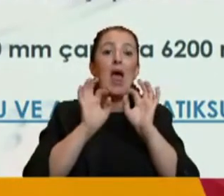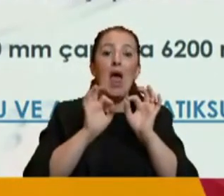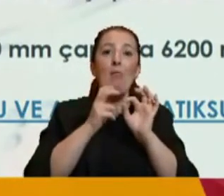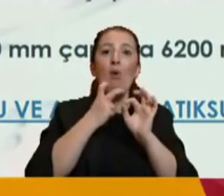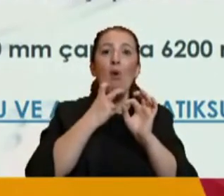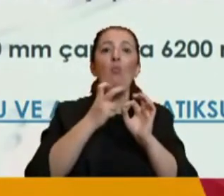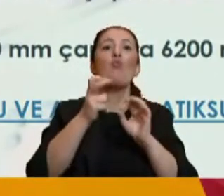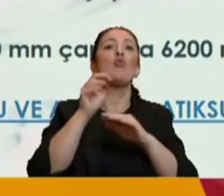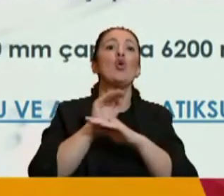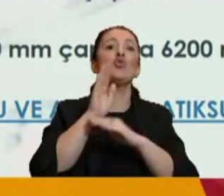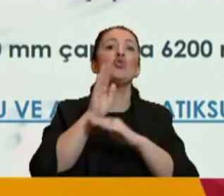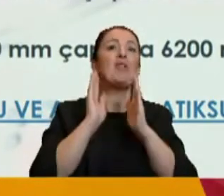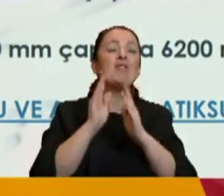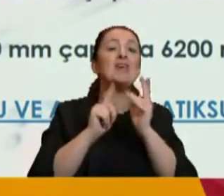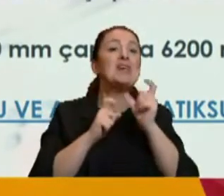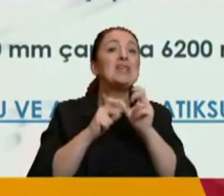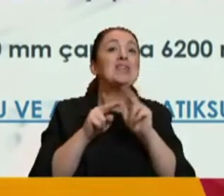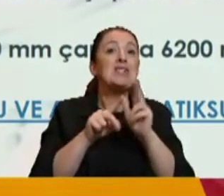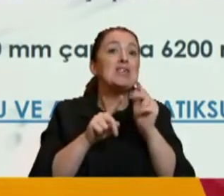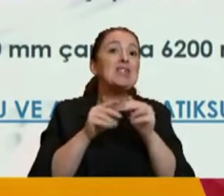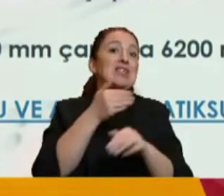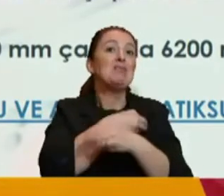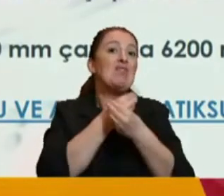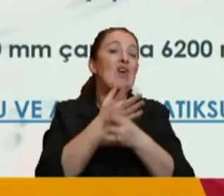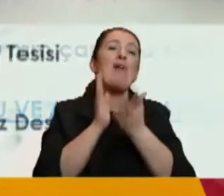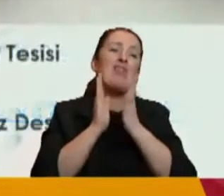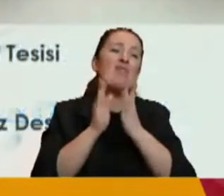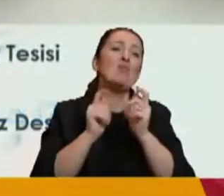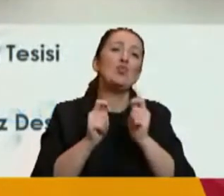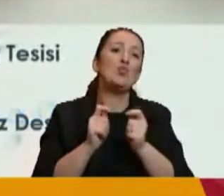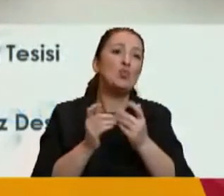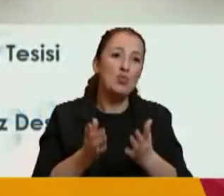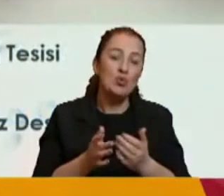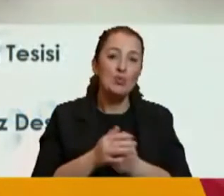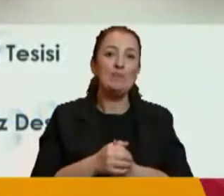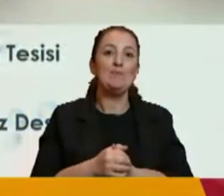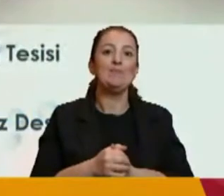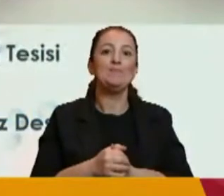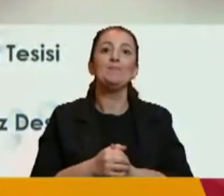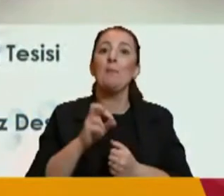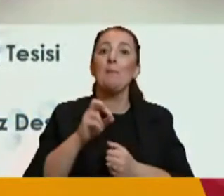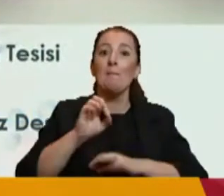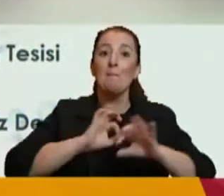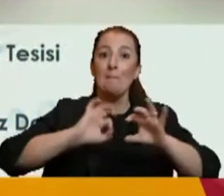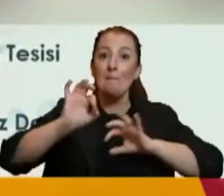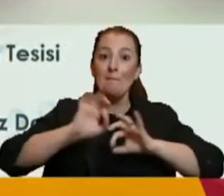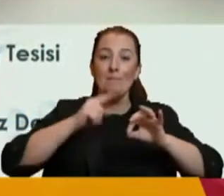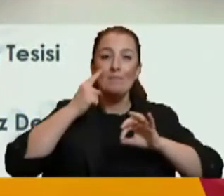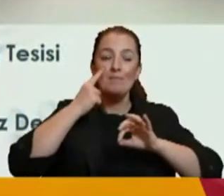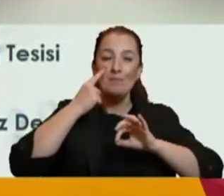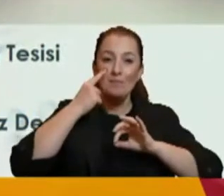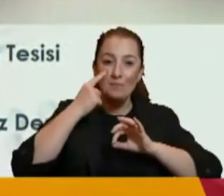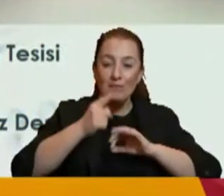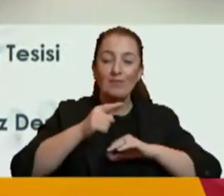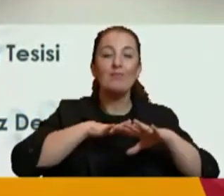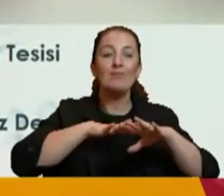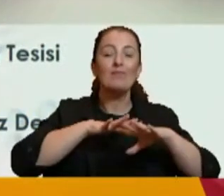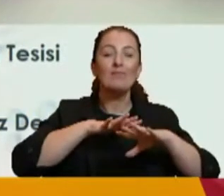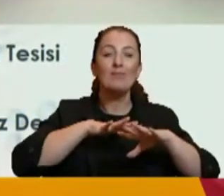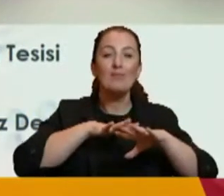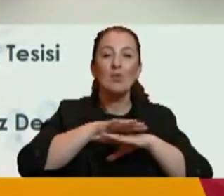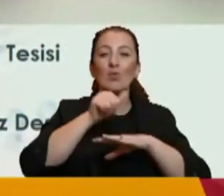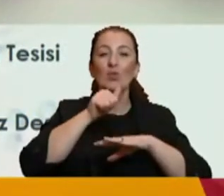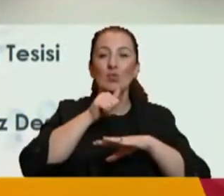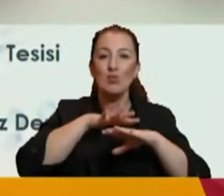İSKİ hizmetlerine devam edecek ki bu planlanan ileri Biyolojik atıksu arıtma tesislerinden